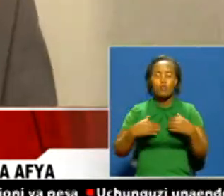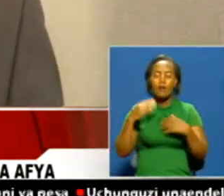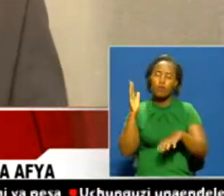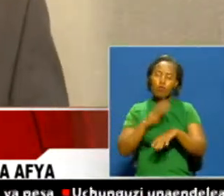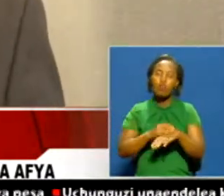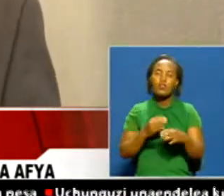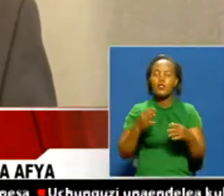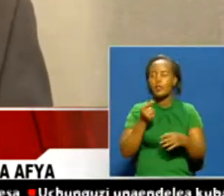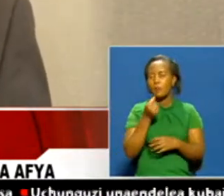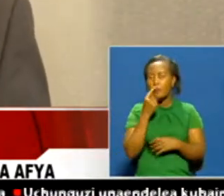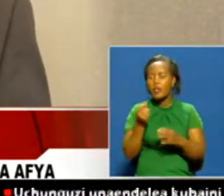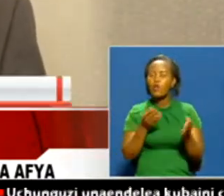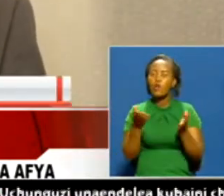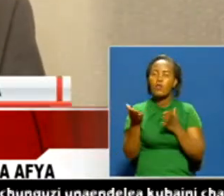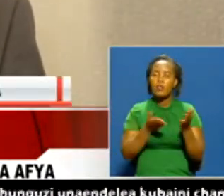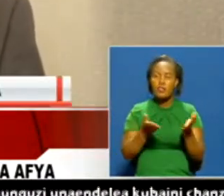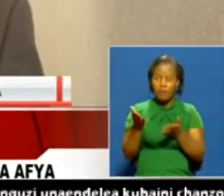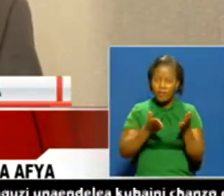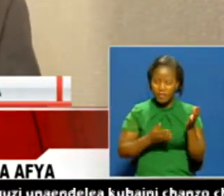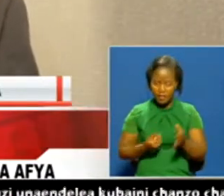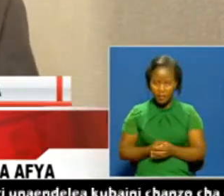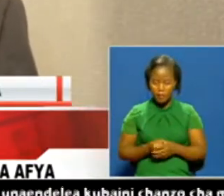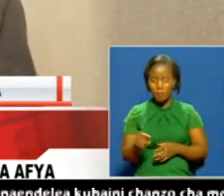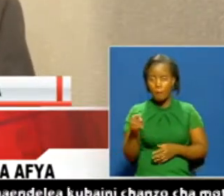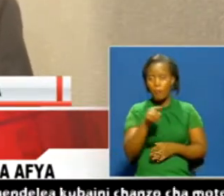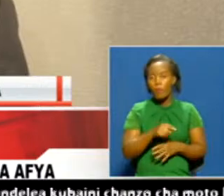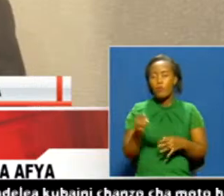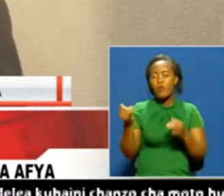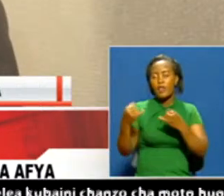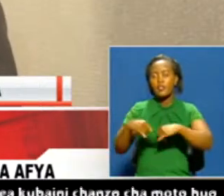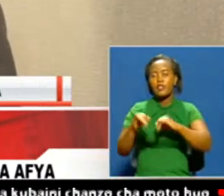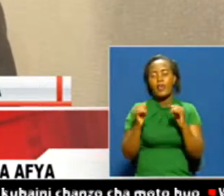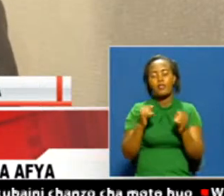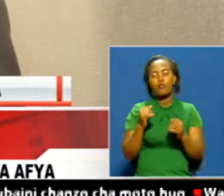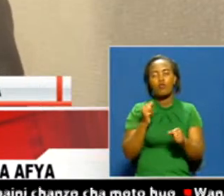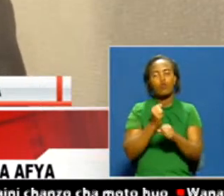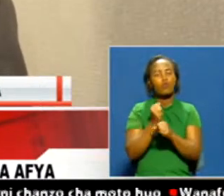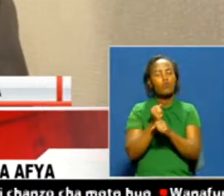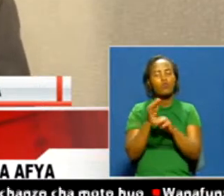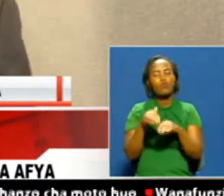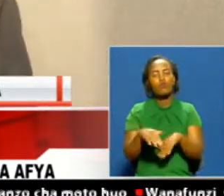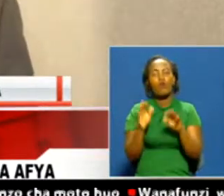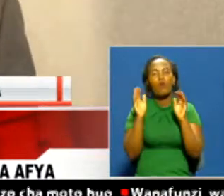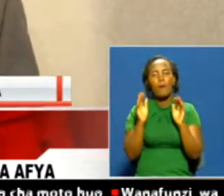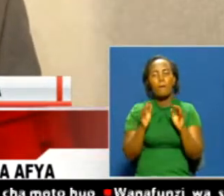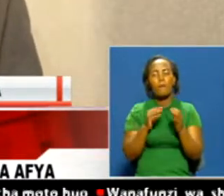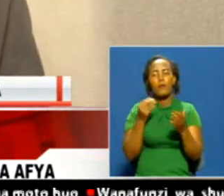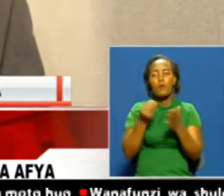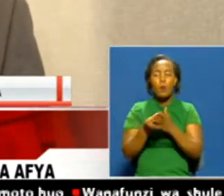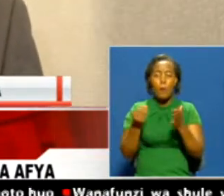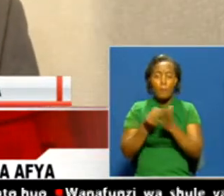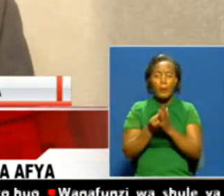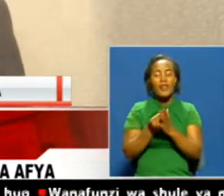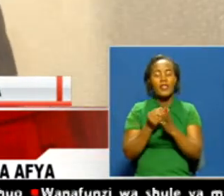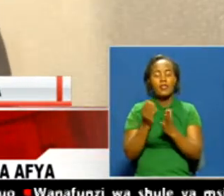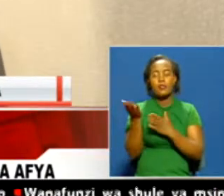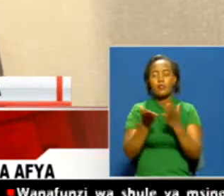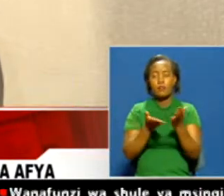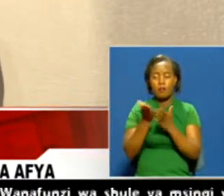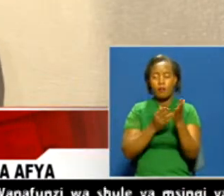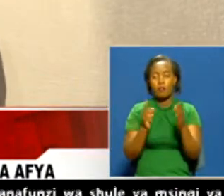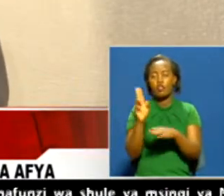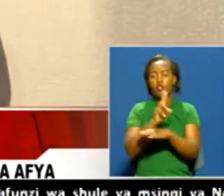Very stringent measures to make sure that that fund goes to the intended purposes. We